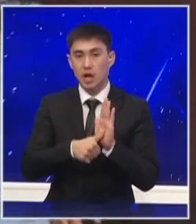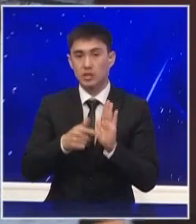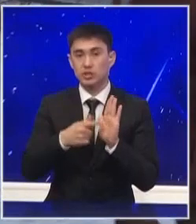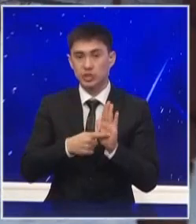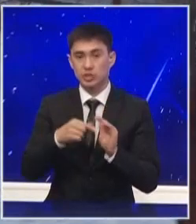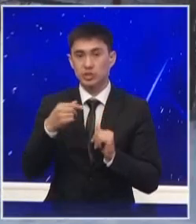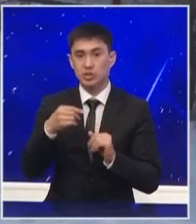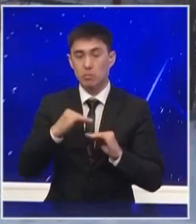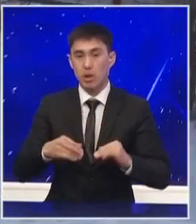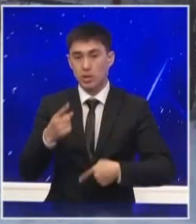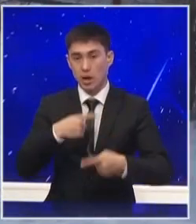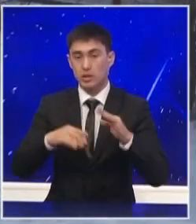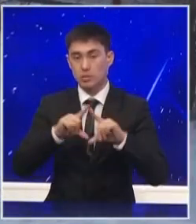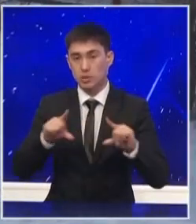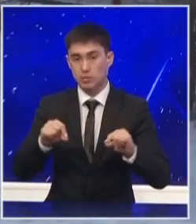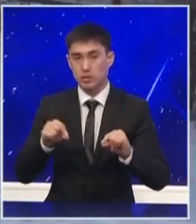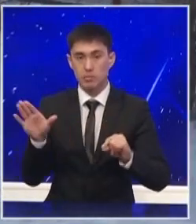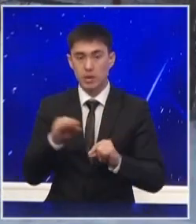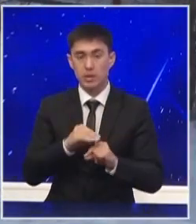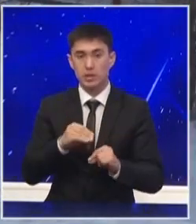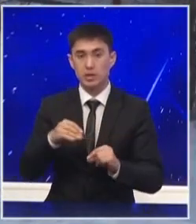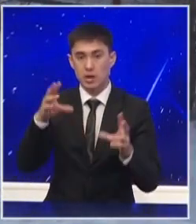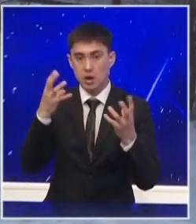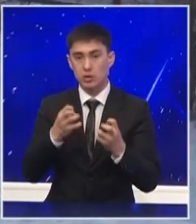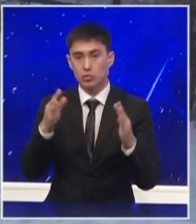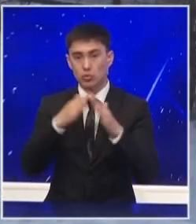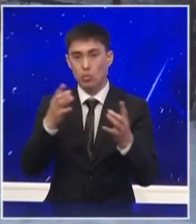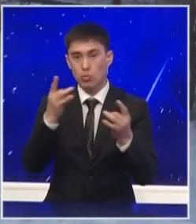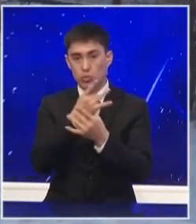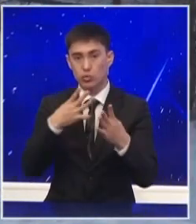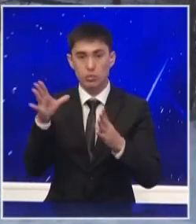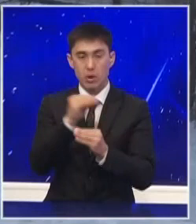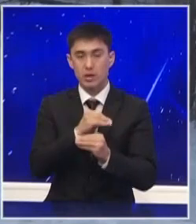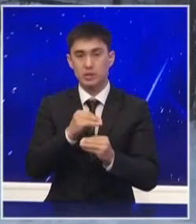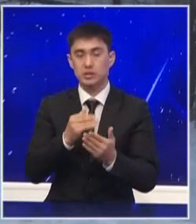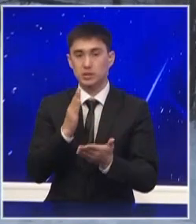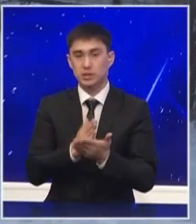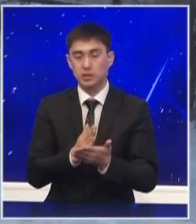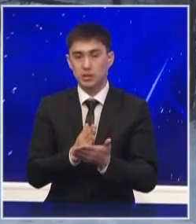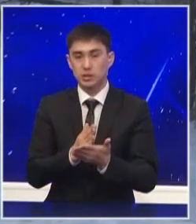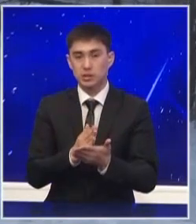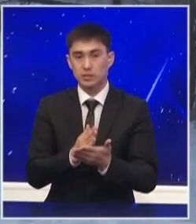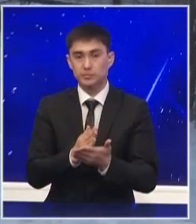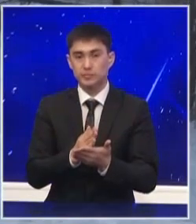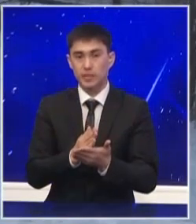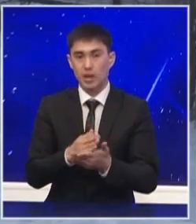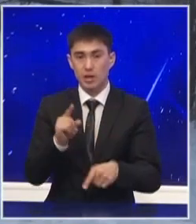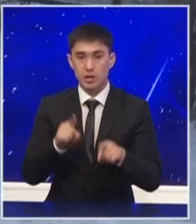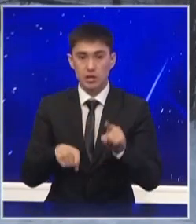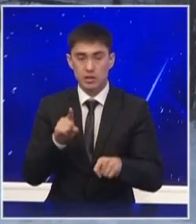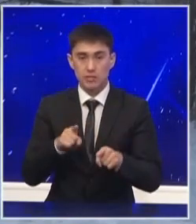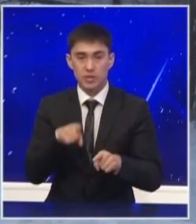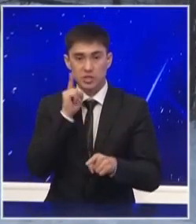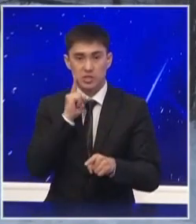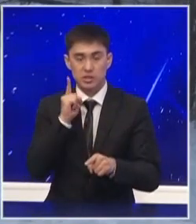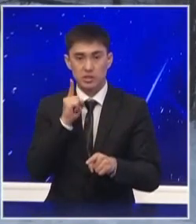6:30-7:00-де балалар қайтады жан жаққа барлығы. Анау домкультураның айналасы бәрі жерде. Кейбір пенде болғаннан кейін әрбіреулер